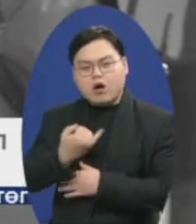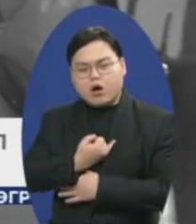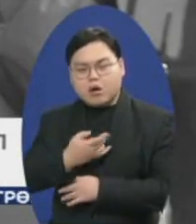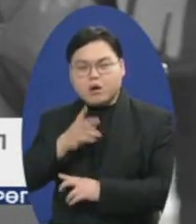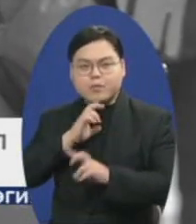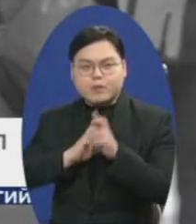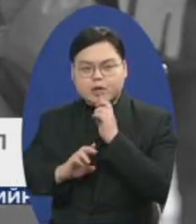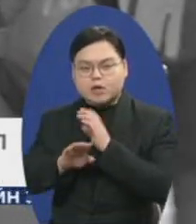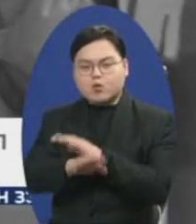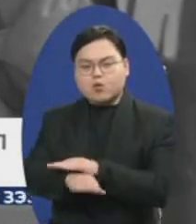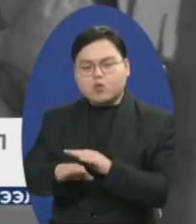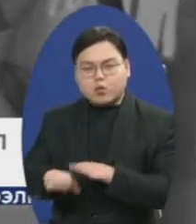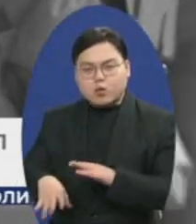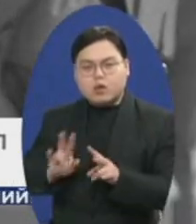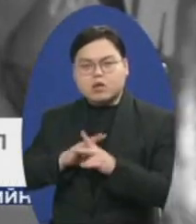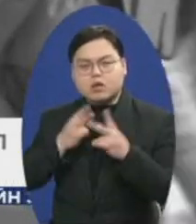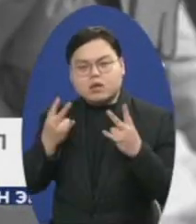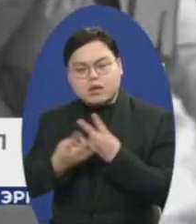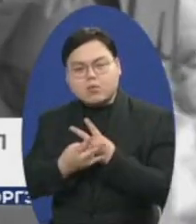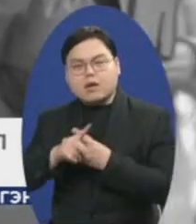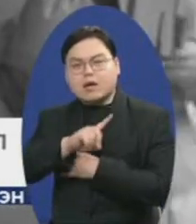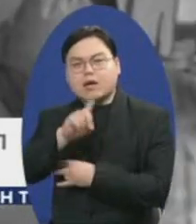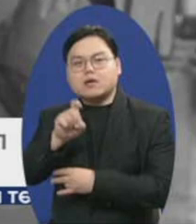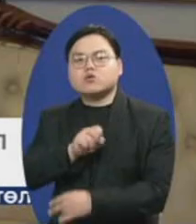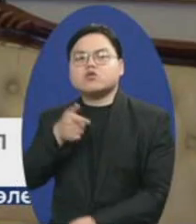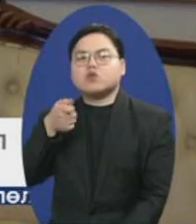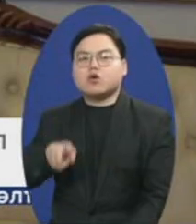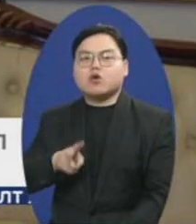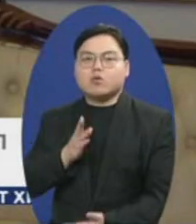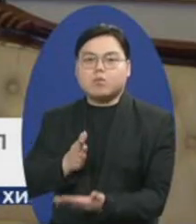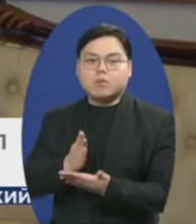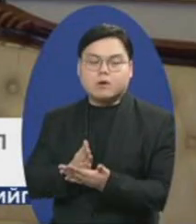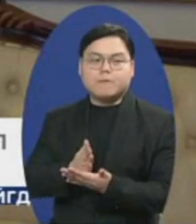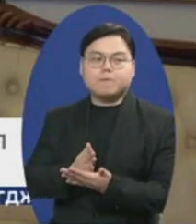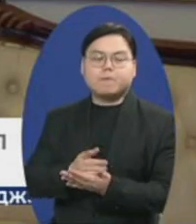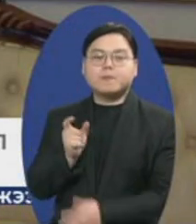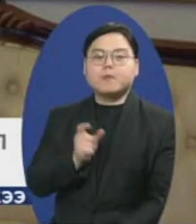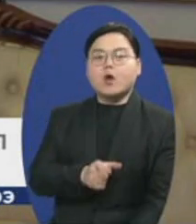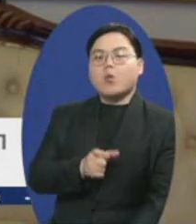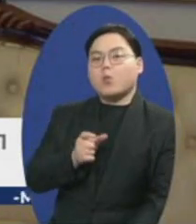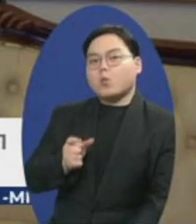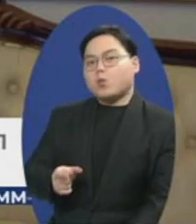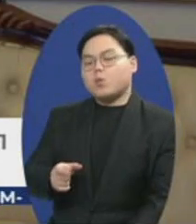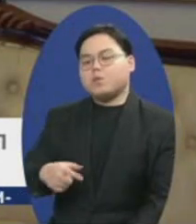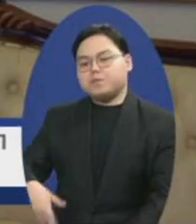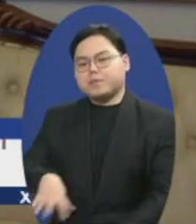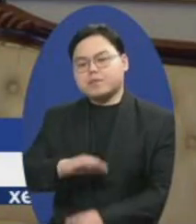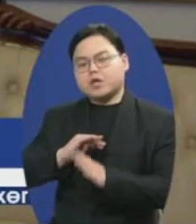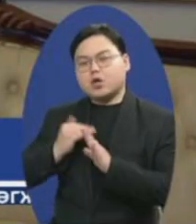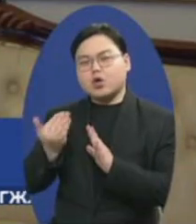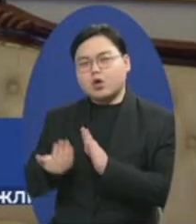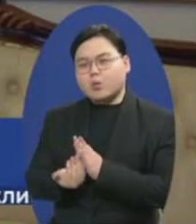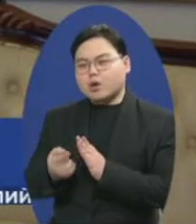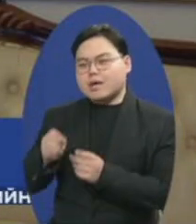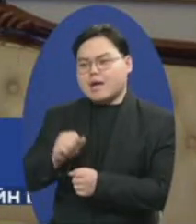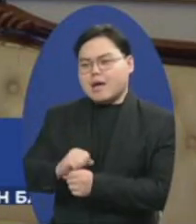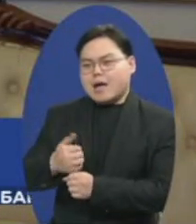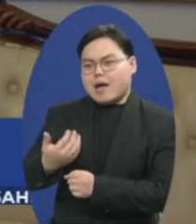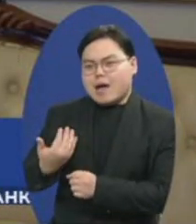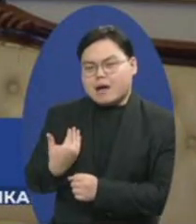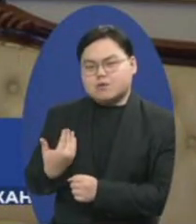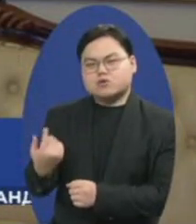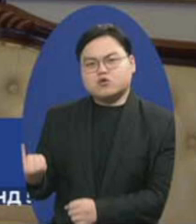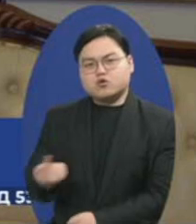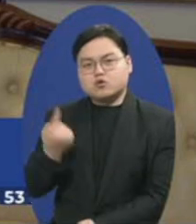нөлөө, хүүхэд болон нийгмийн өмнө тулгарсан гол асуудал болжээ. Хүмүүс энэ гэр бүл гэдгийн хариуцлагыг сайн өндөрч хүлэхгүй